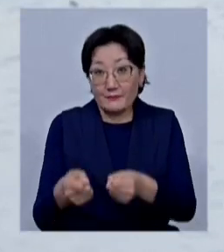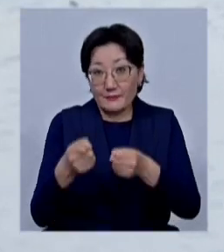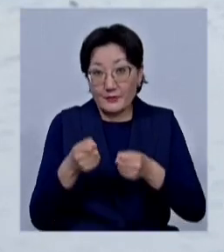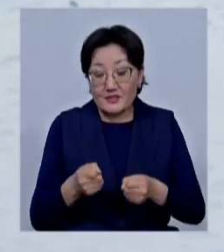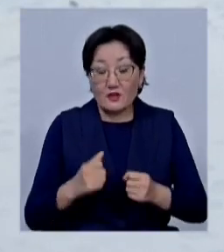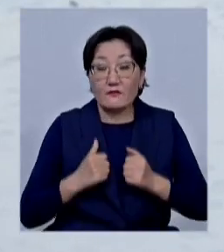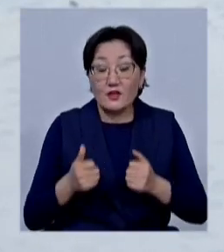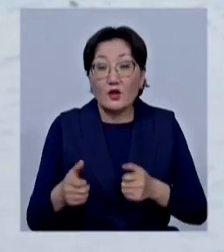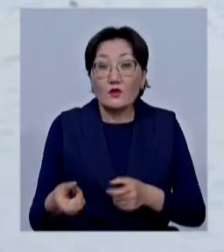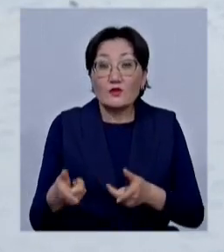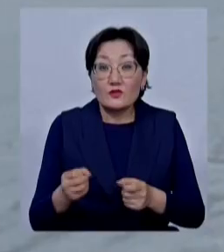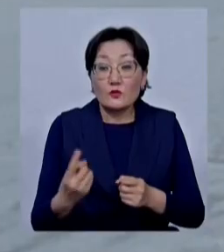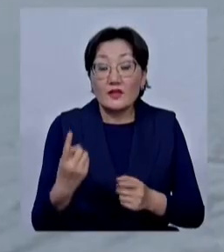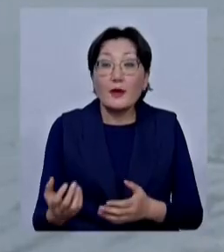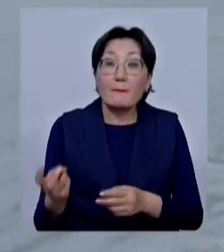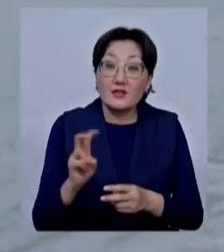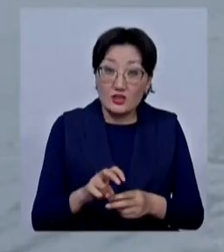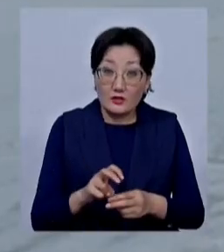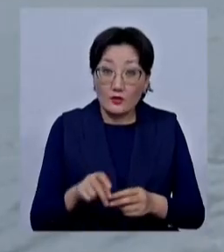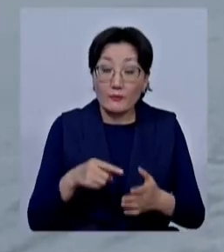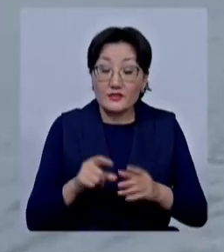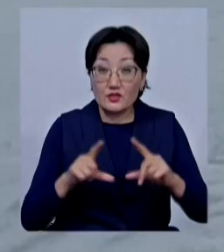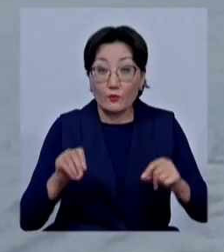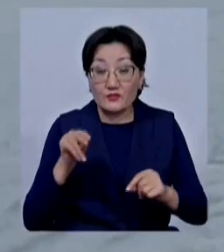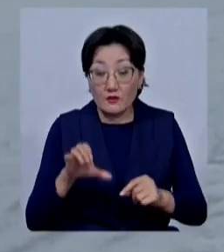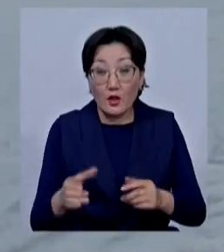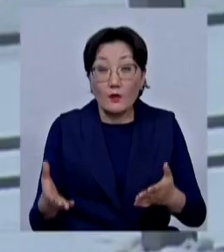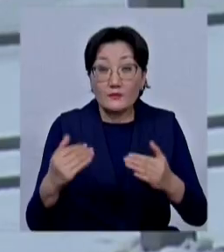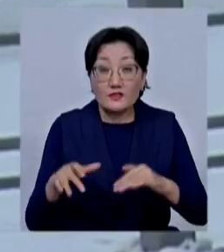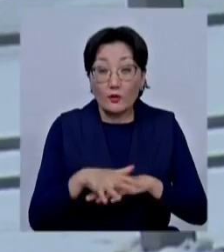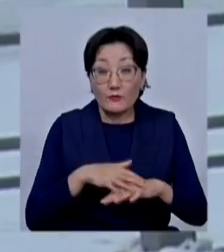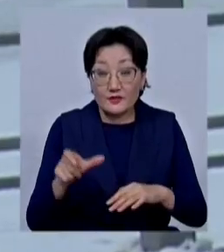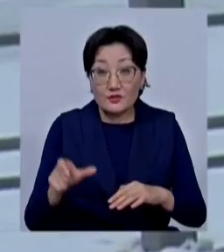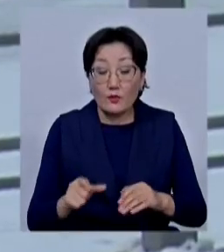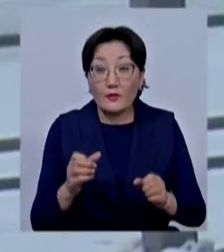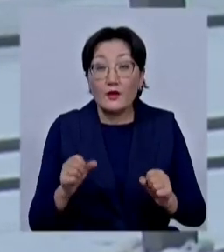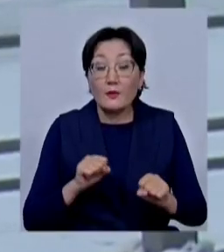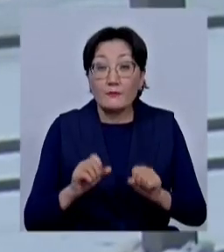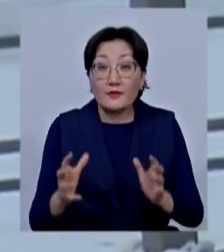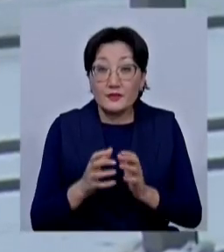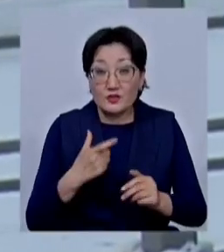вытащить в ту сторону, откуда они пришли. Городской департамент по ЧС призывает алматинцев беречь себя